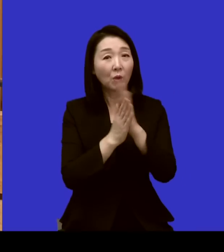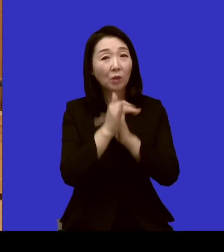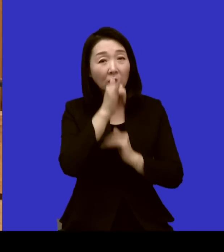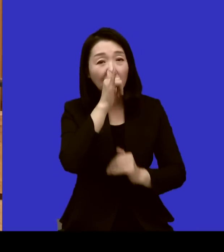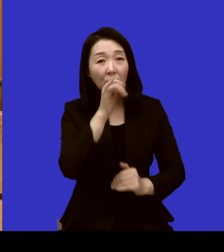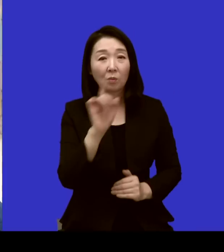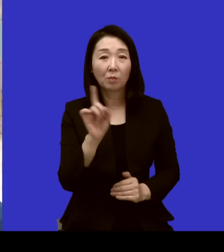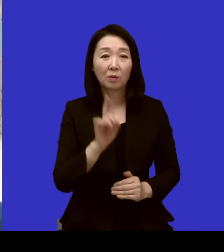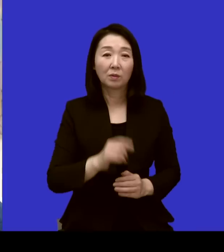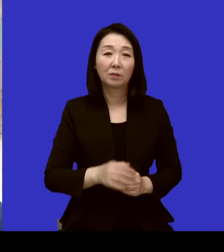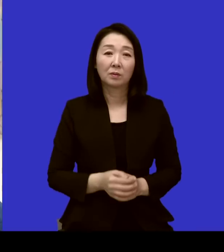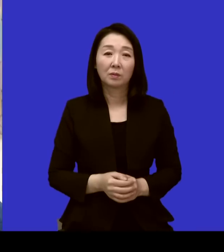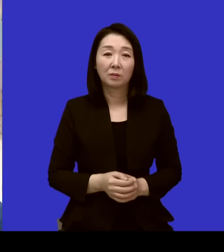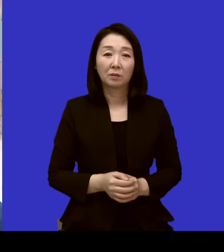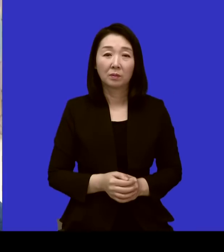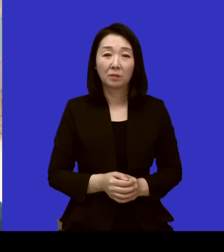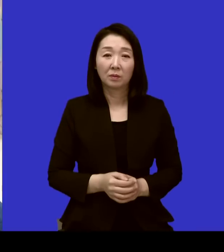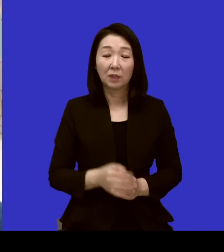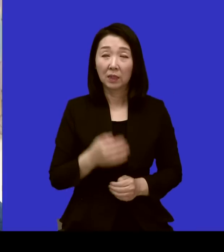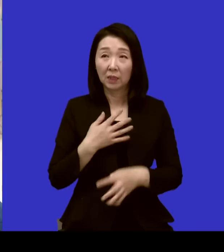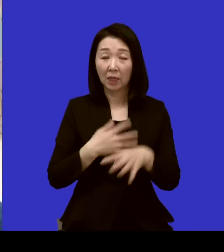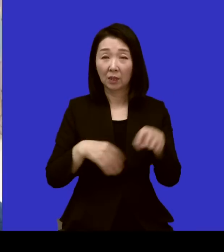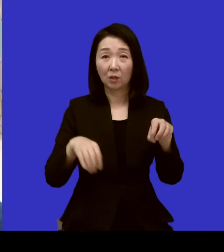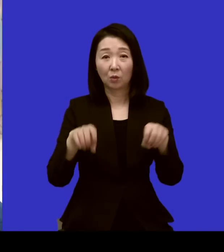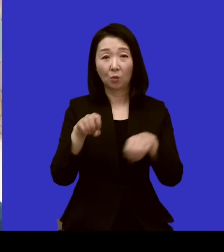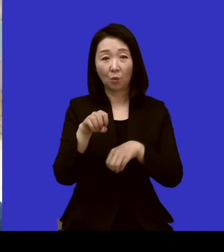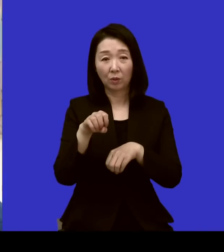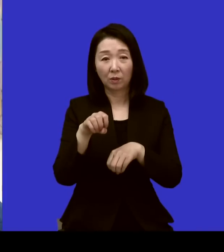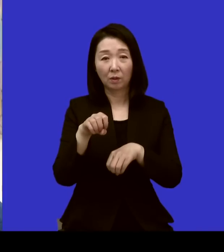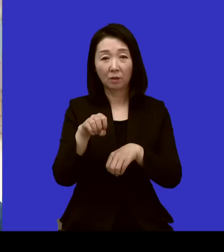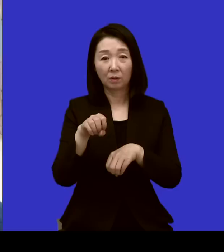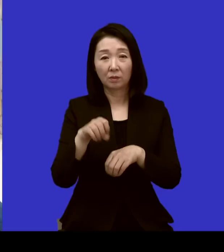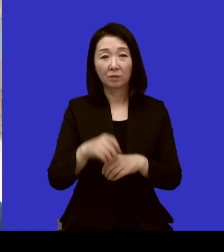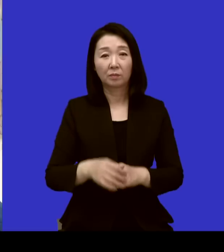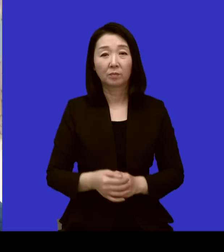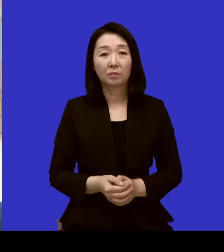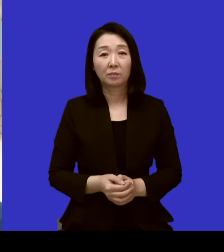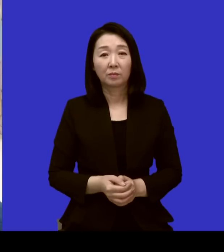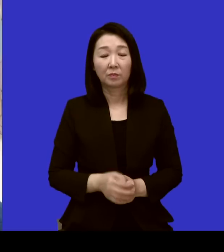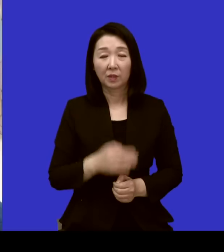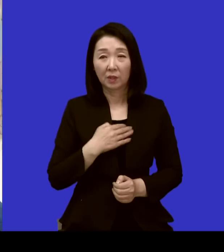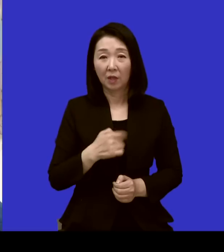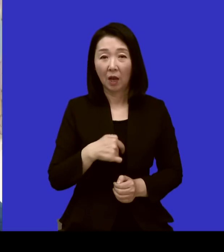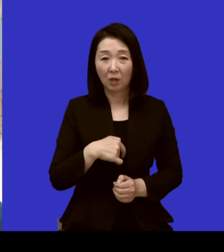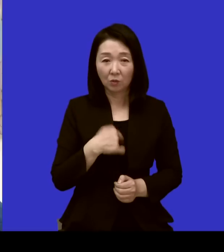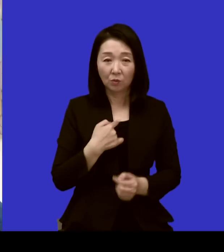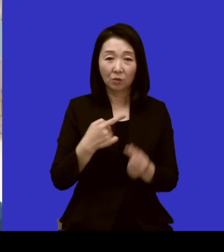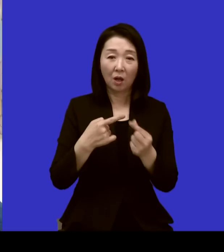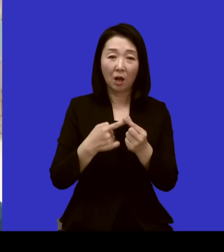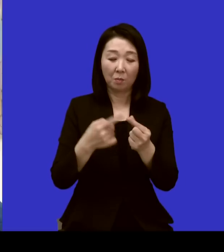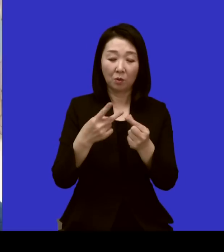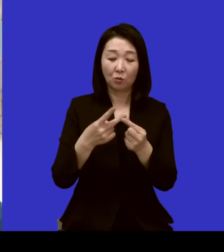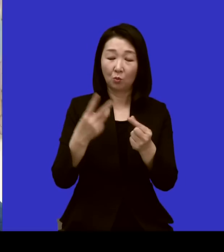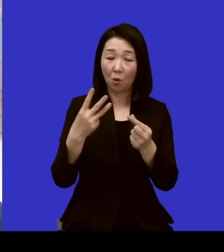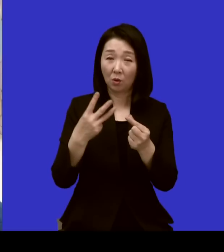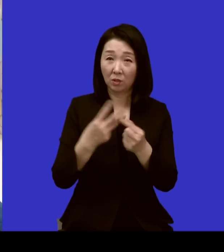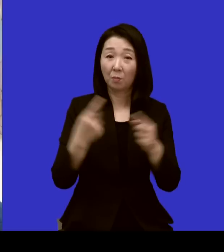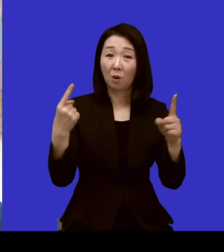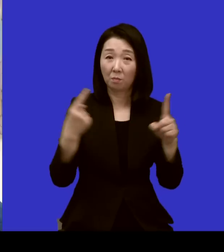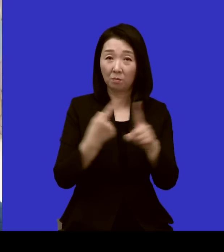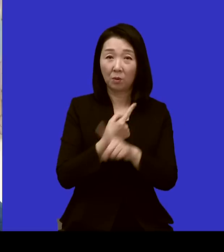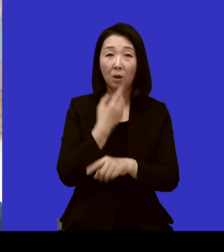있었겠네요. 네. 근데 저한테는 오히려 예. 이제 제가 저는 제 스스로를 세 번째 변화의 계기라고 생각을 하는데